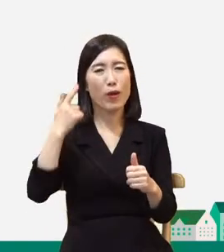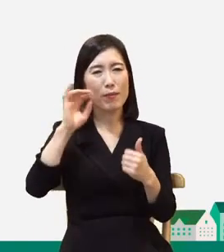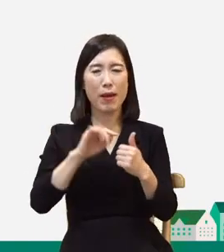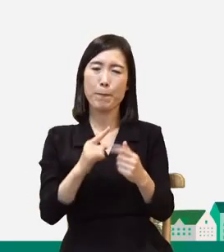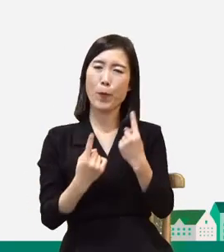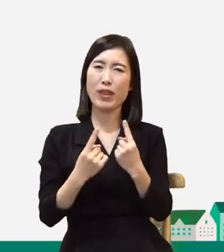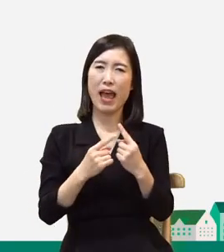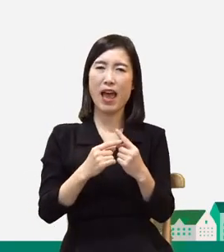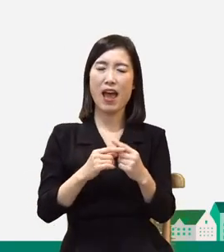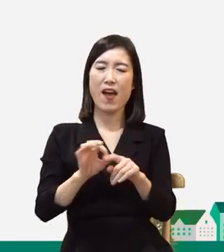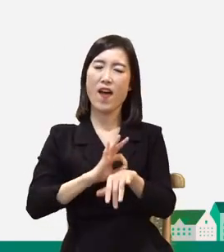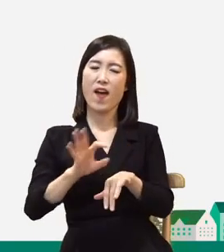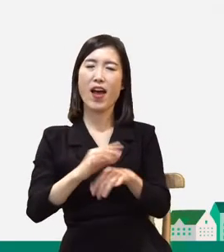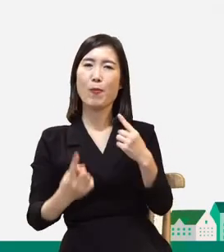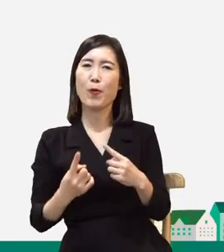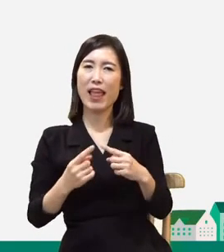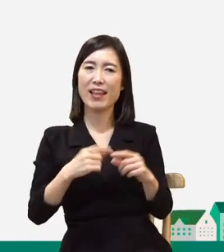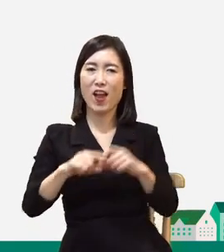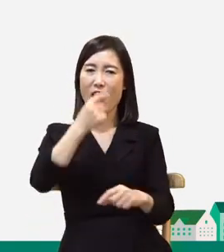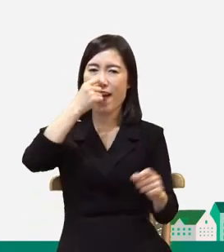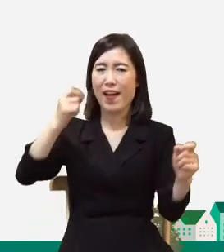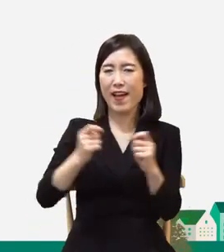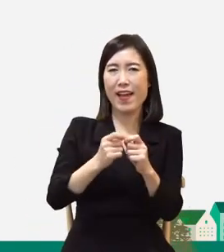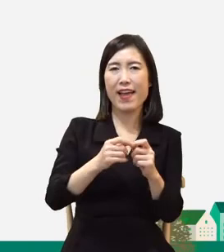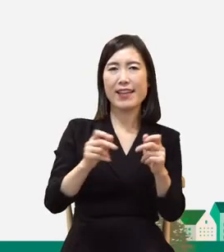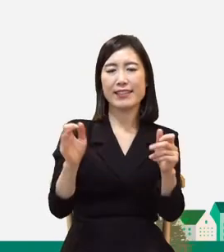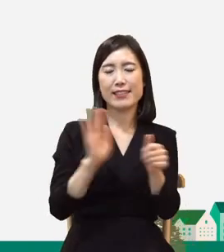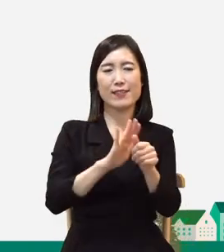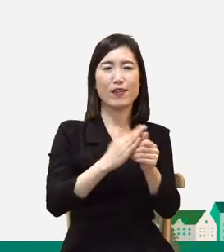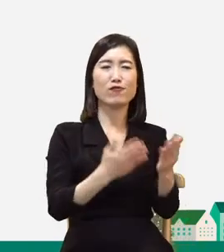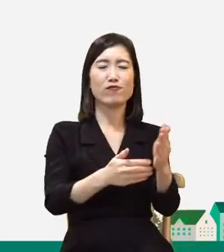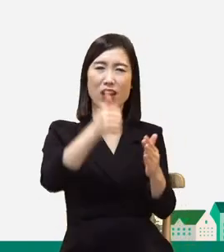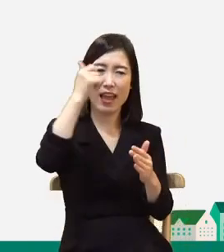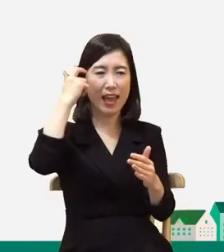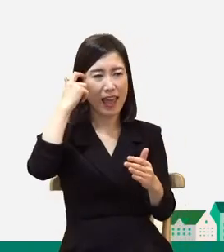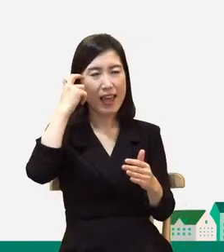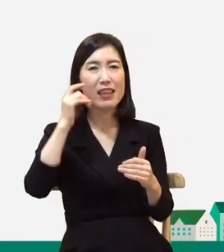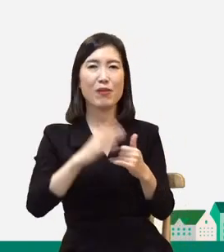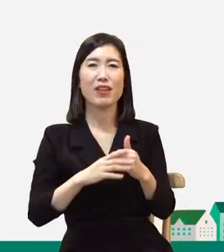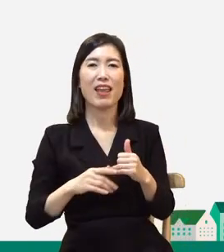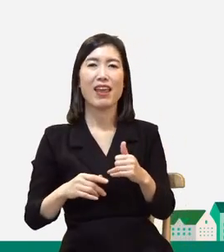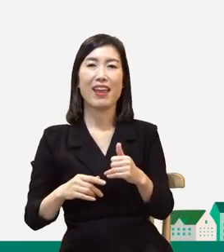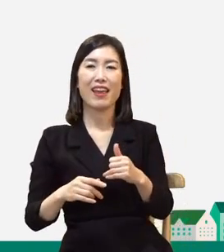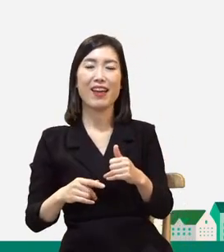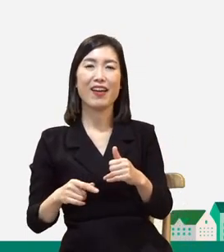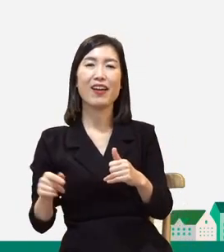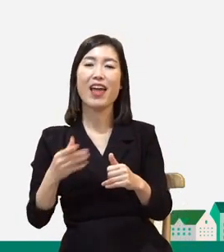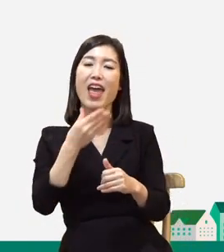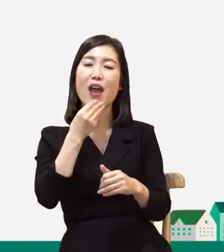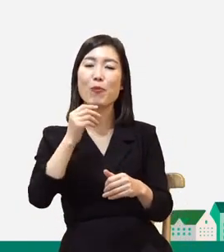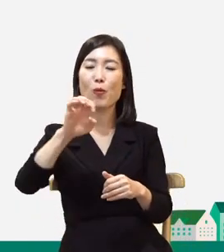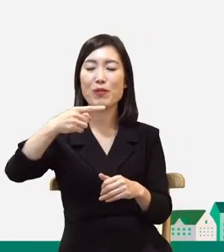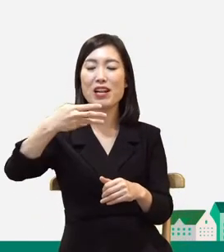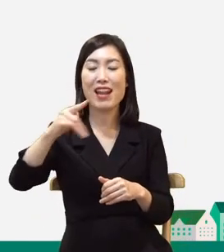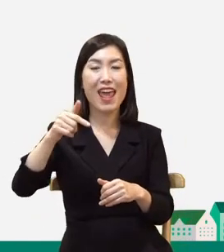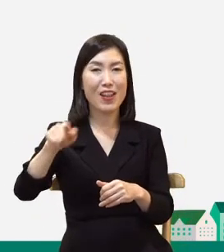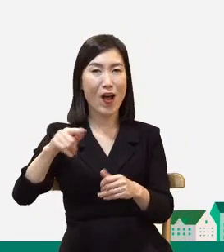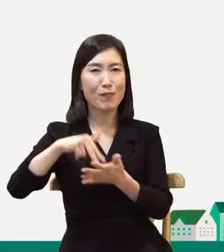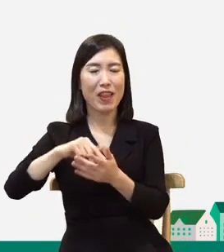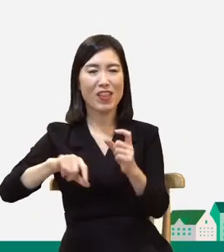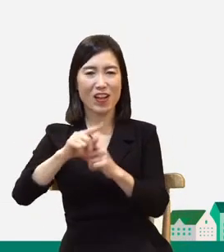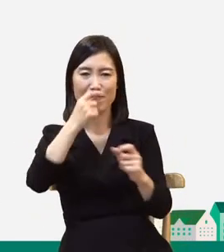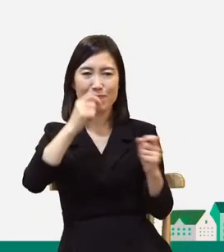하자 해서 행복 플래너가 같이 그렇게 지원하기도 하고 있습니다.